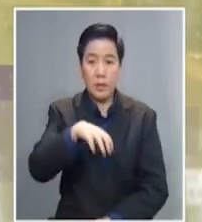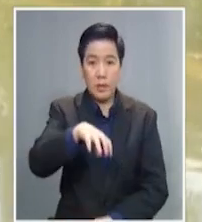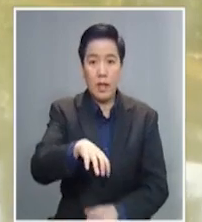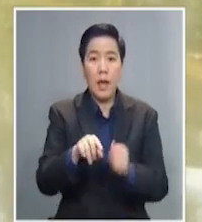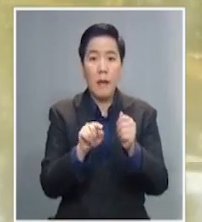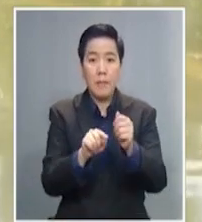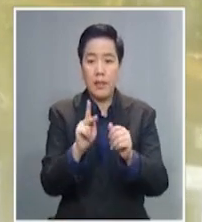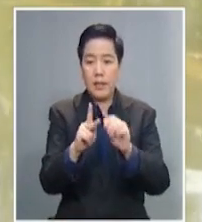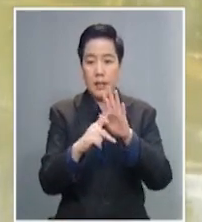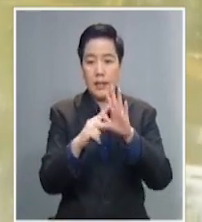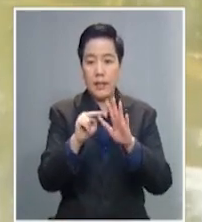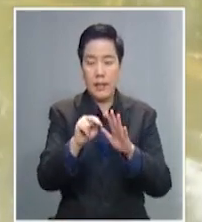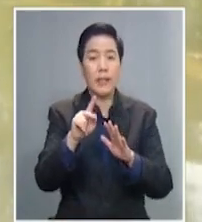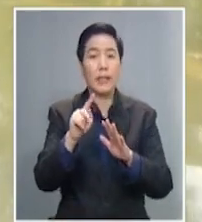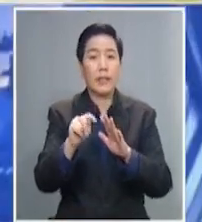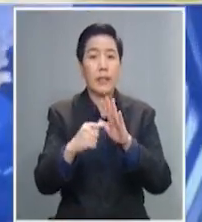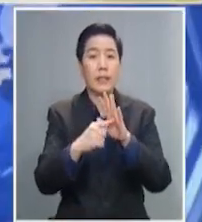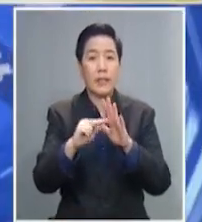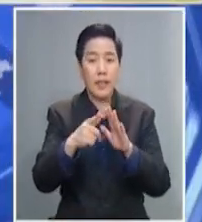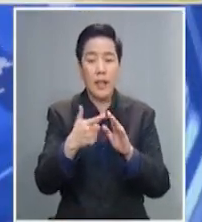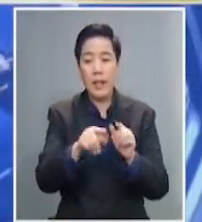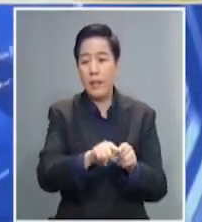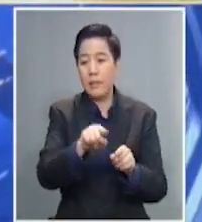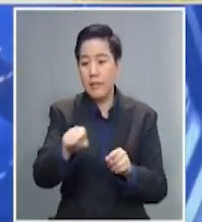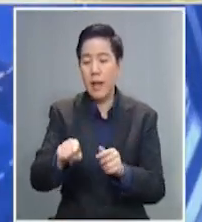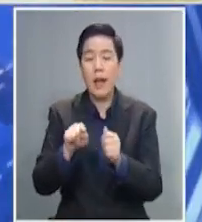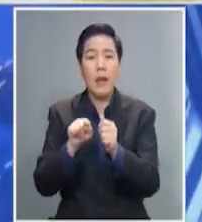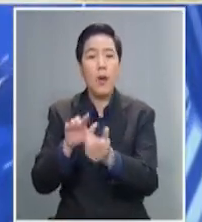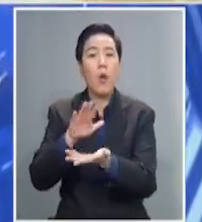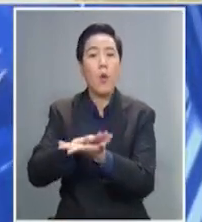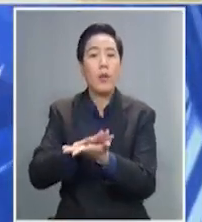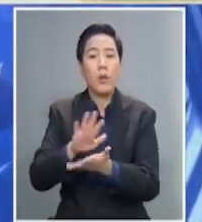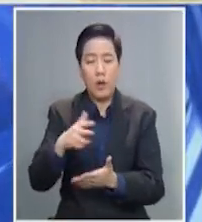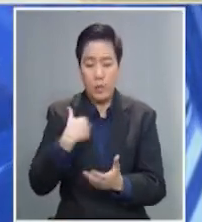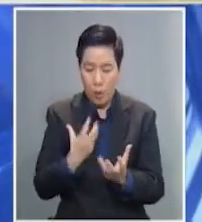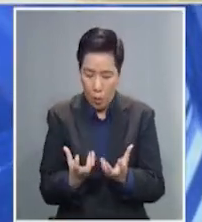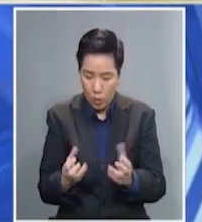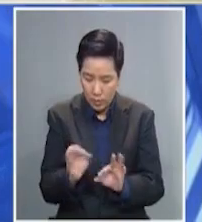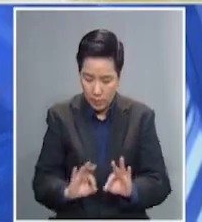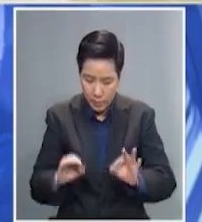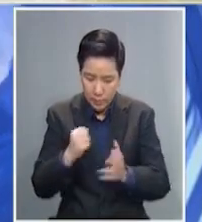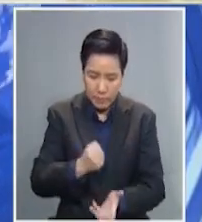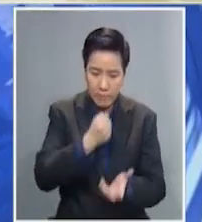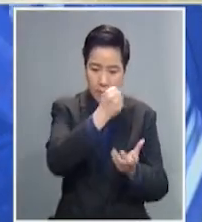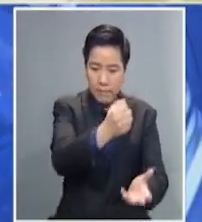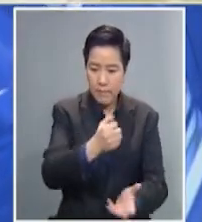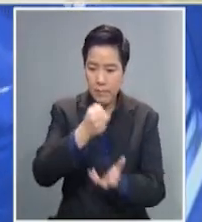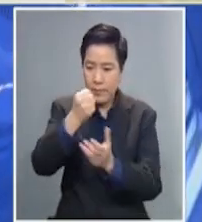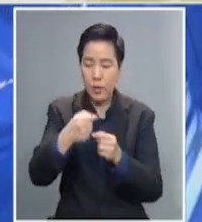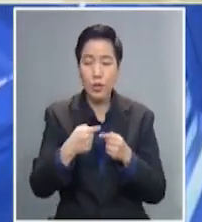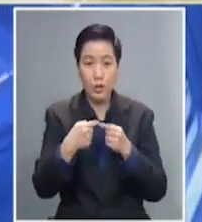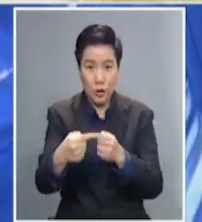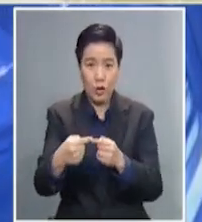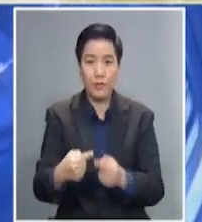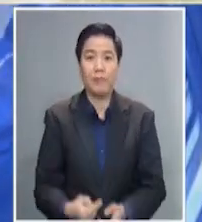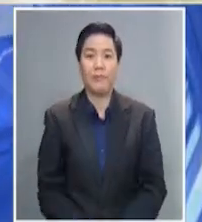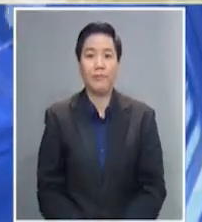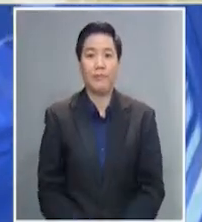ำเภอกันตังแล้วก็ที่โรงเรียนรัศดาอำเภอรัศดานะคะเพื่อที่จะมอบถุงยังชีพและพบปะประชาชนในพื้นที่ต่อไปค่ะ